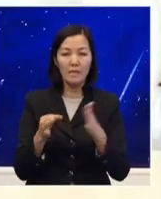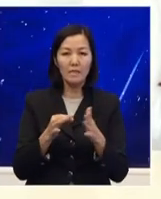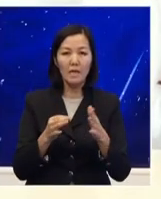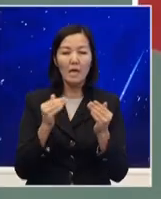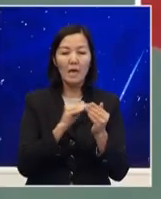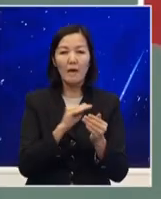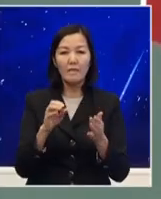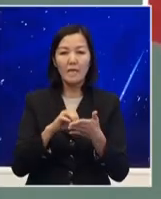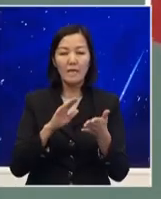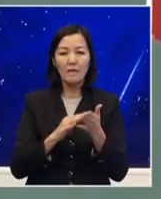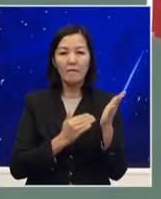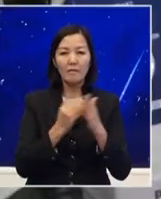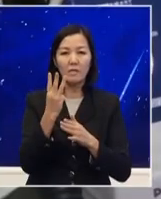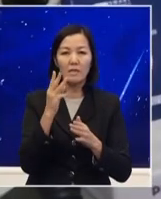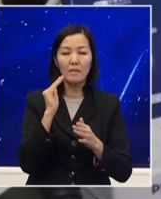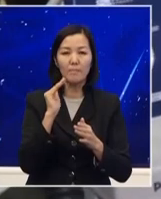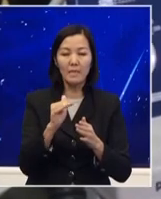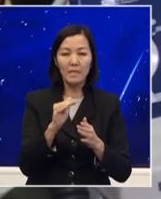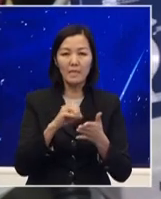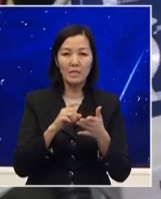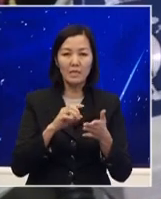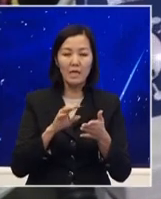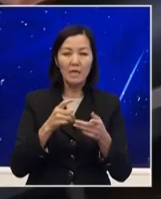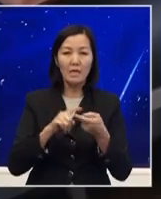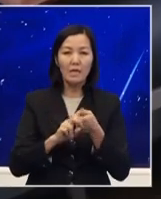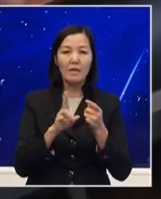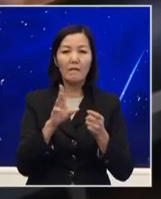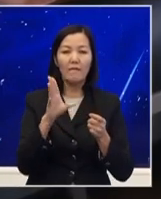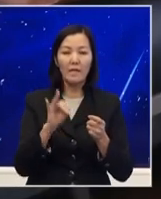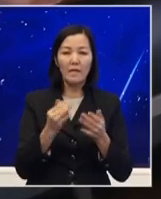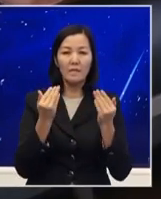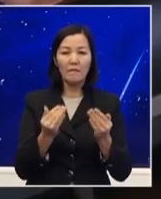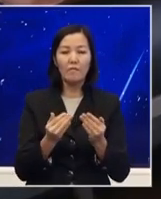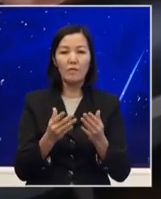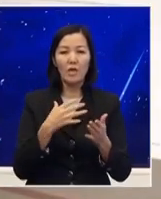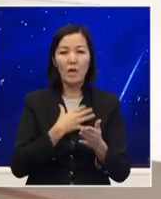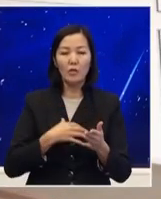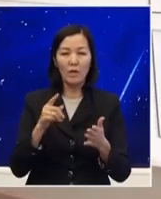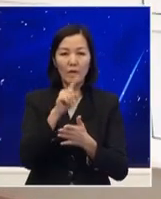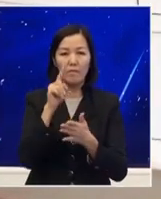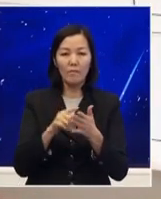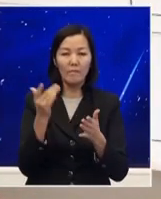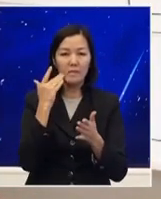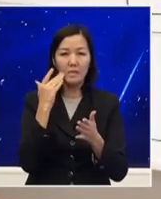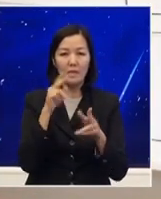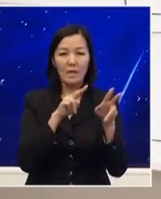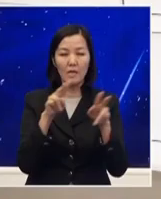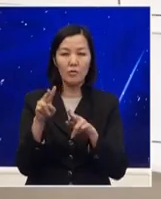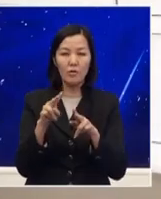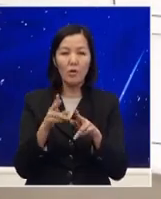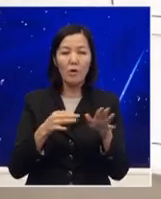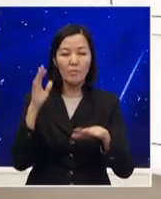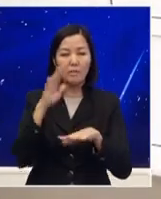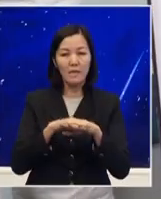официально зарегистрировано свыше 5000 фактов заражения КВИ. Актуальный на сегодняшний день вопрос на постоянном контроле главы региона